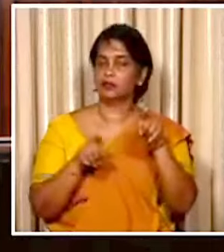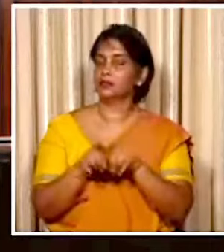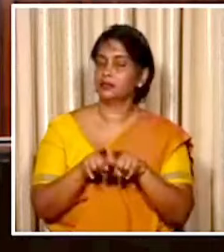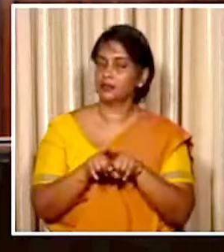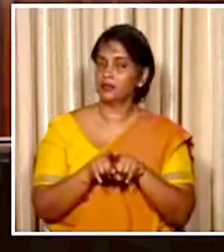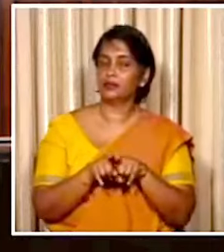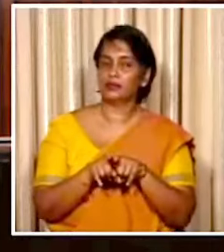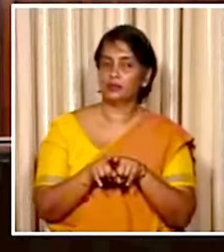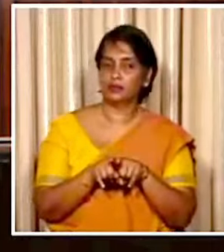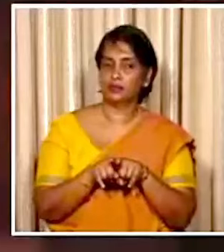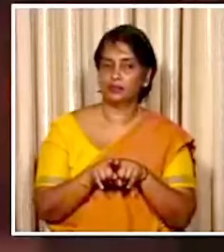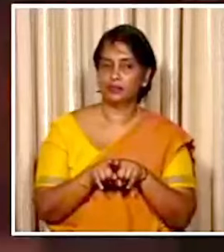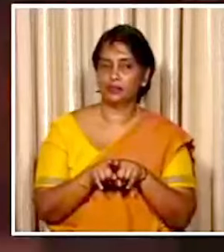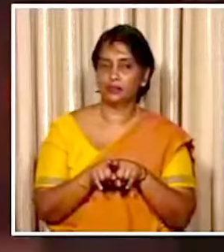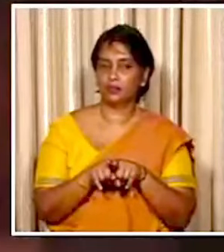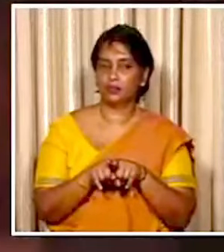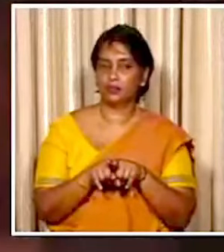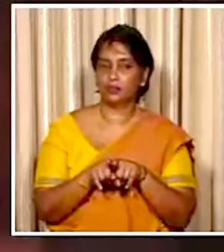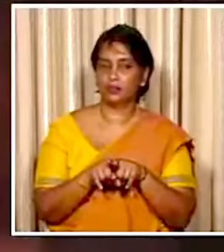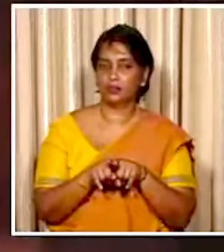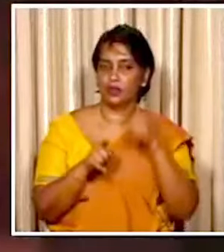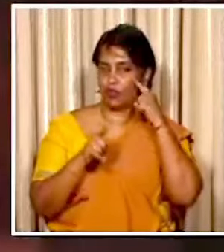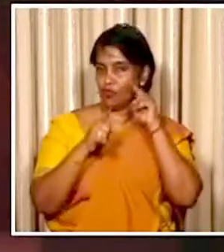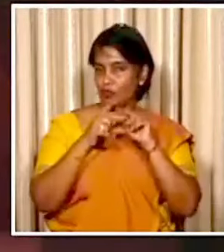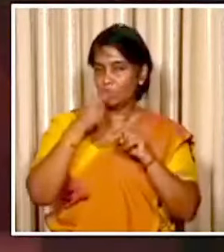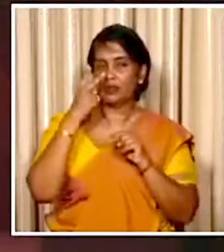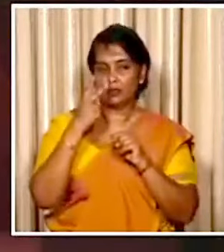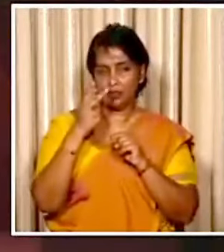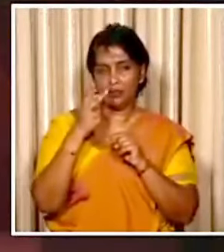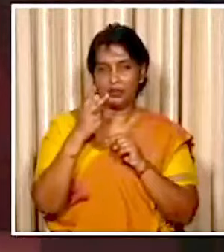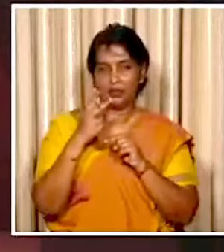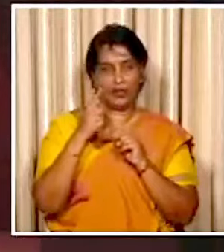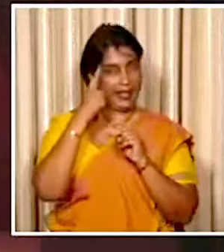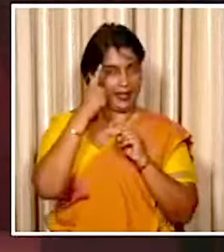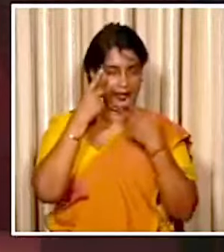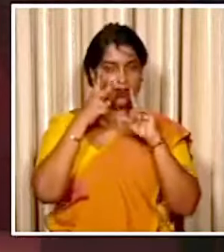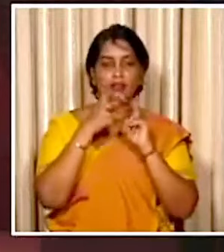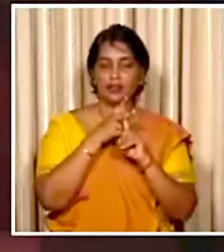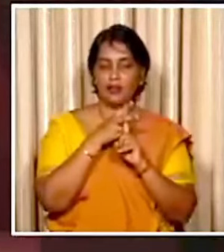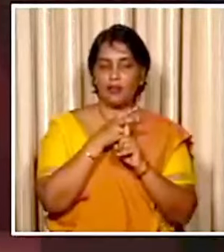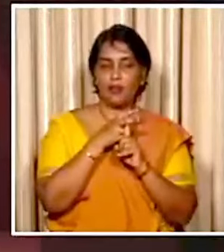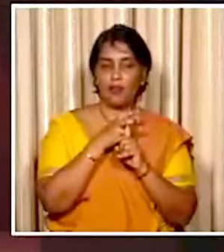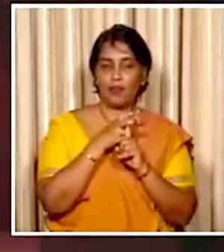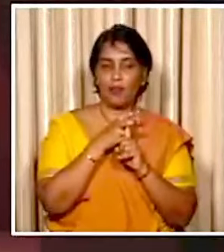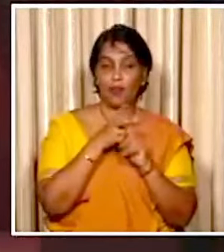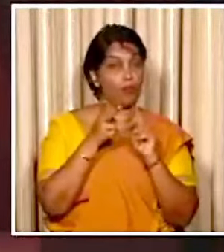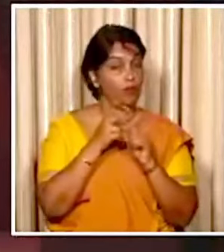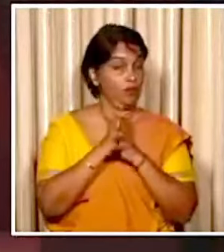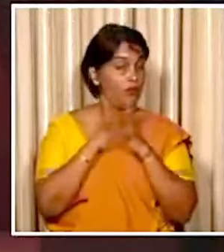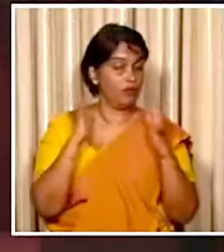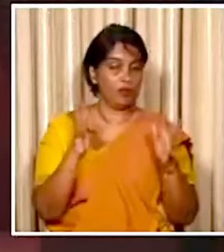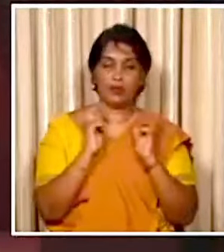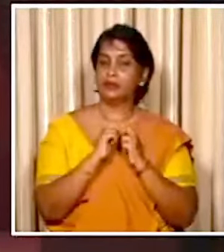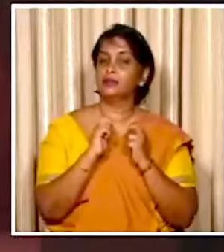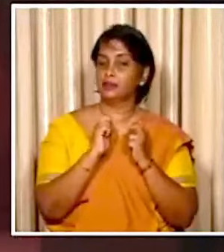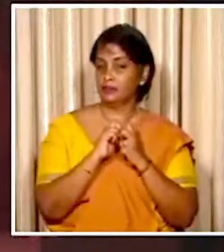එතුමාට අවසර දුන්න කරුණු දෙකක් ඉදිරිපත් කරන්න අර එක කරුණක් ඊළඟ කරුණ බොහොම බරපතල කරුණක්